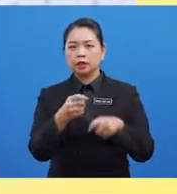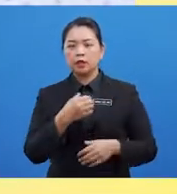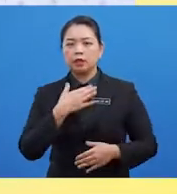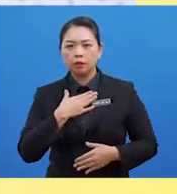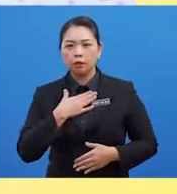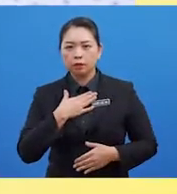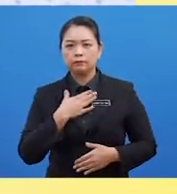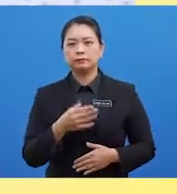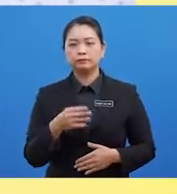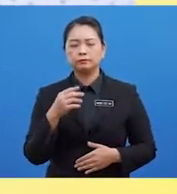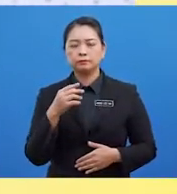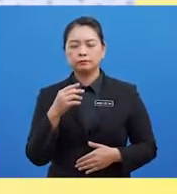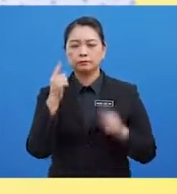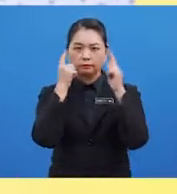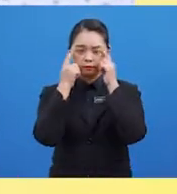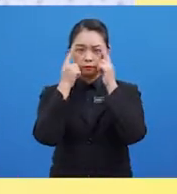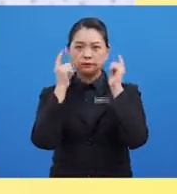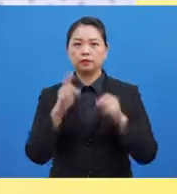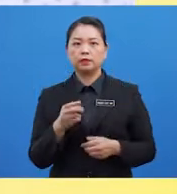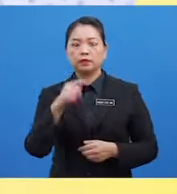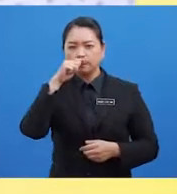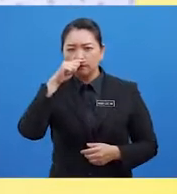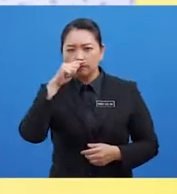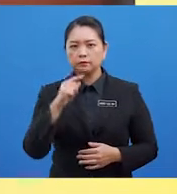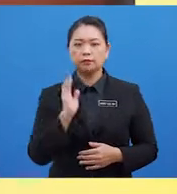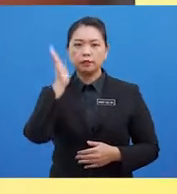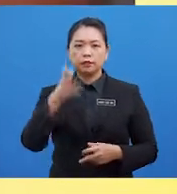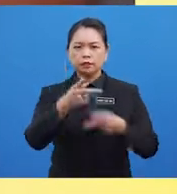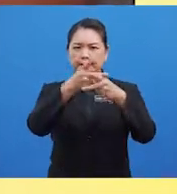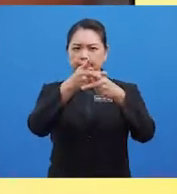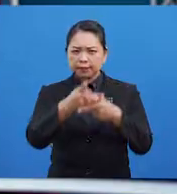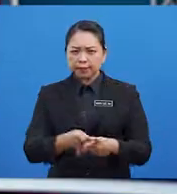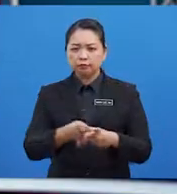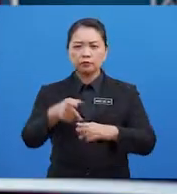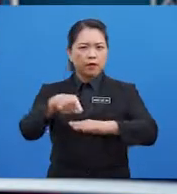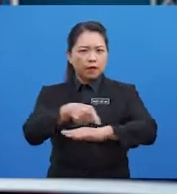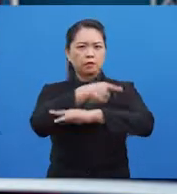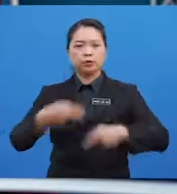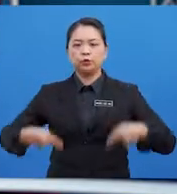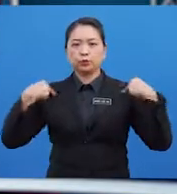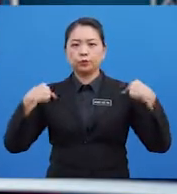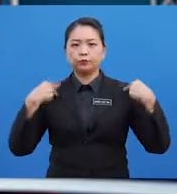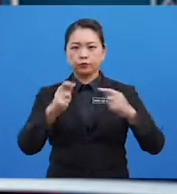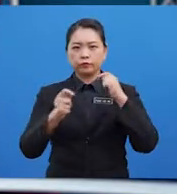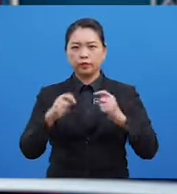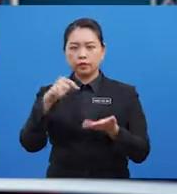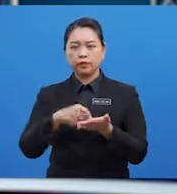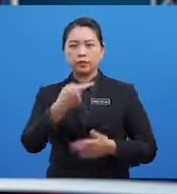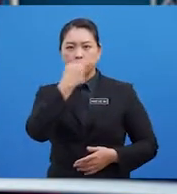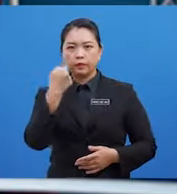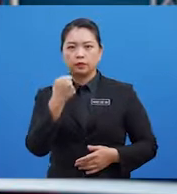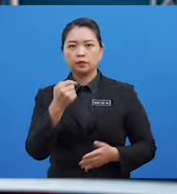Mata berkelip Dan besin Yang akan kekas Sepanjang hidup Tindakan ini Disebabkan oleh